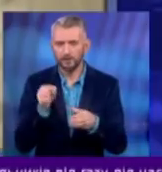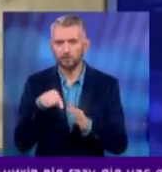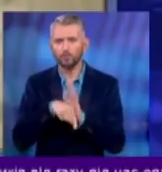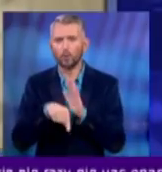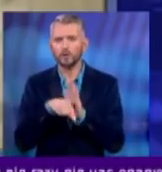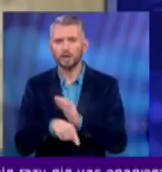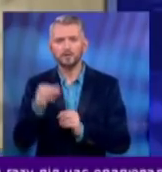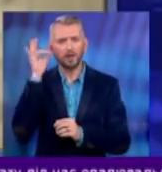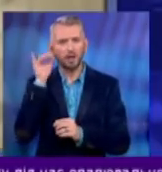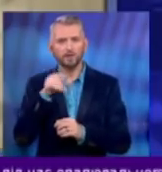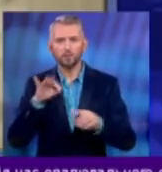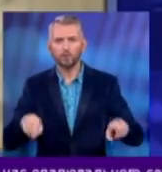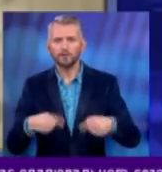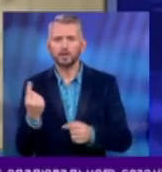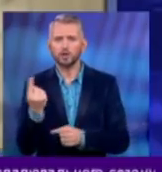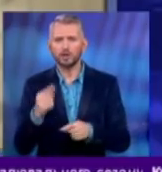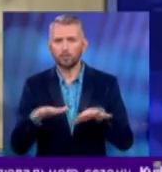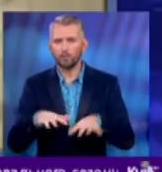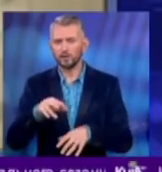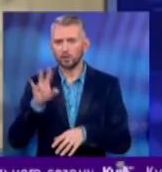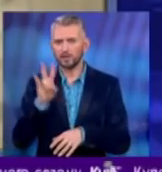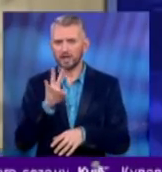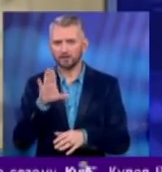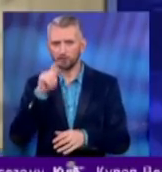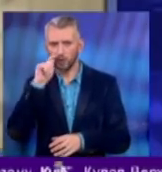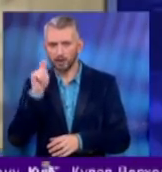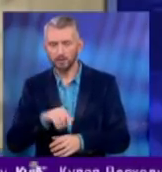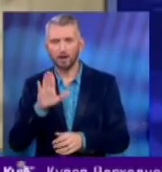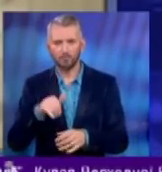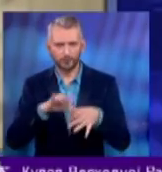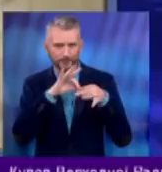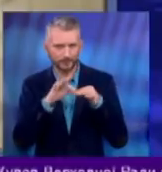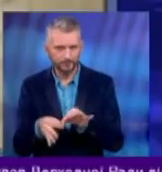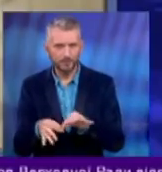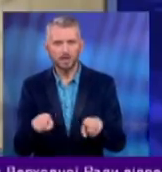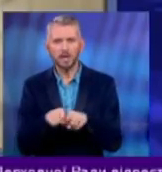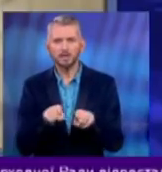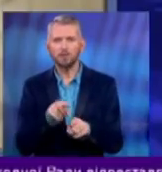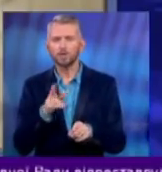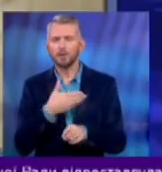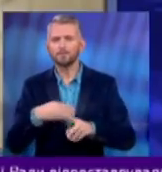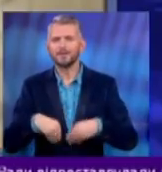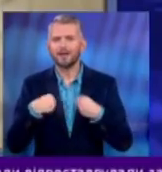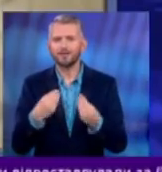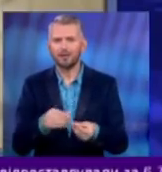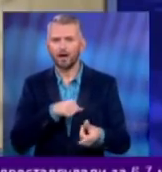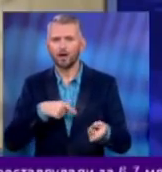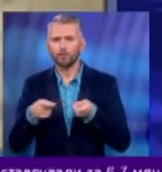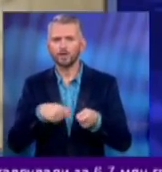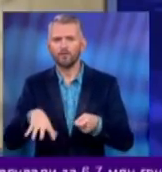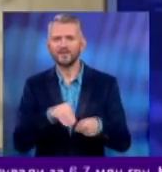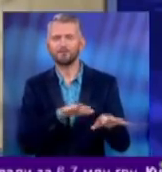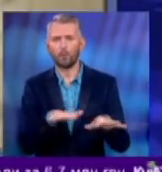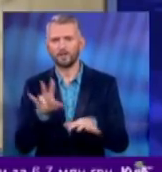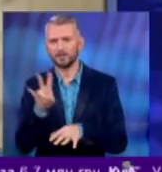контексті згадав патріарх про створення єдиної помісної церкви в Україні. Далі дослівно. Так само, як ми надали автокефалію всім помісним